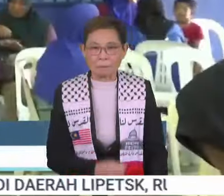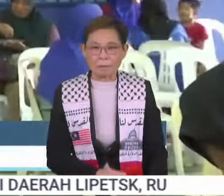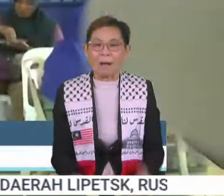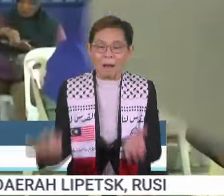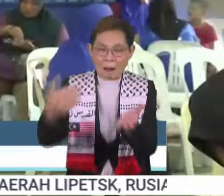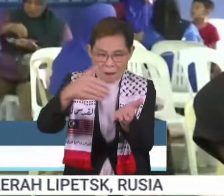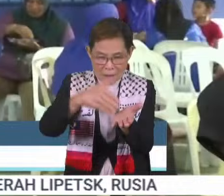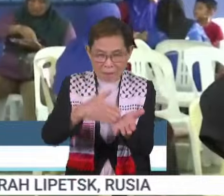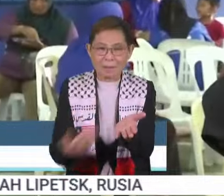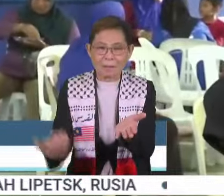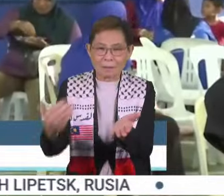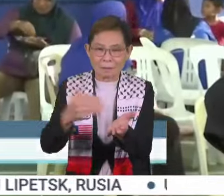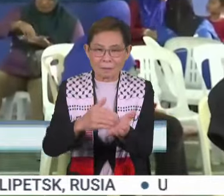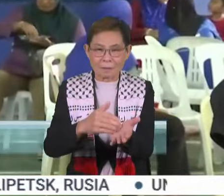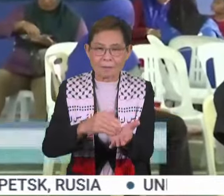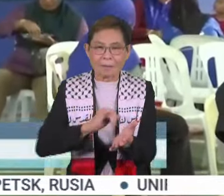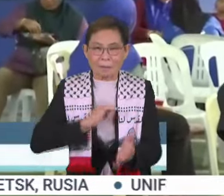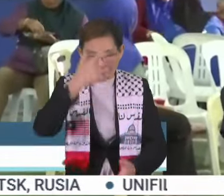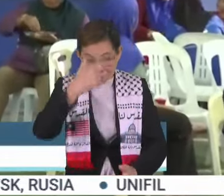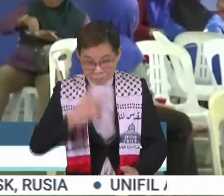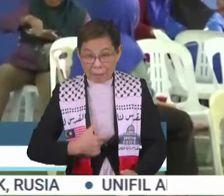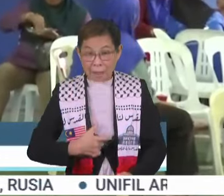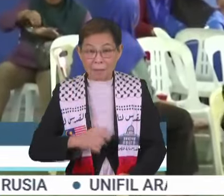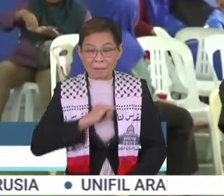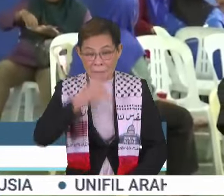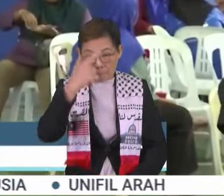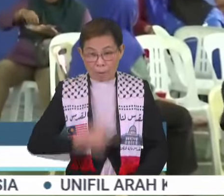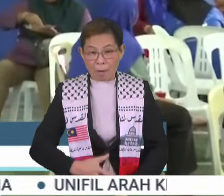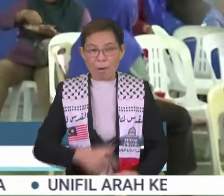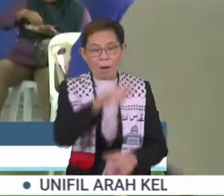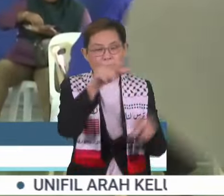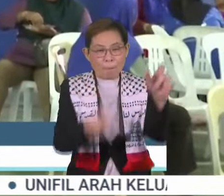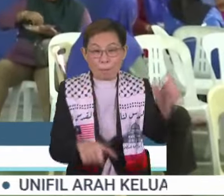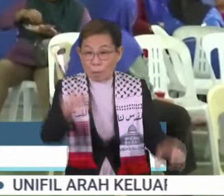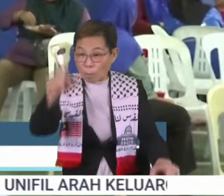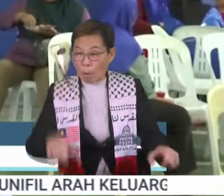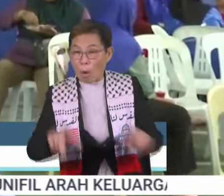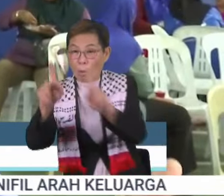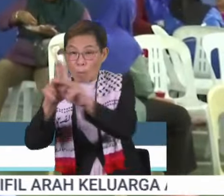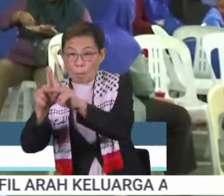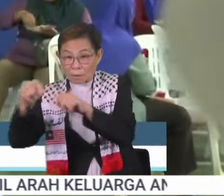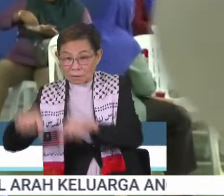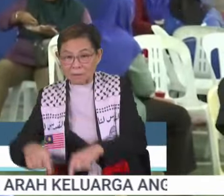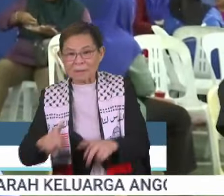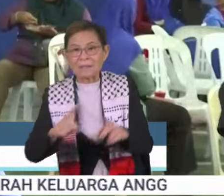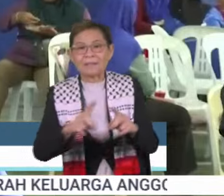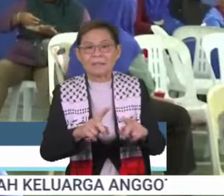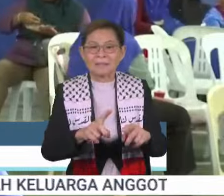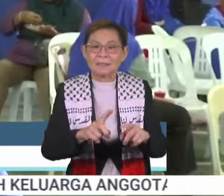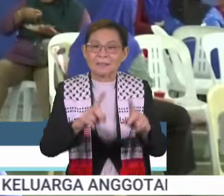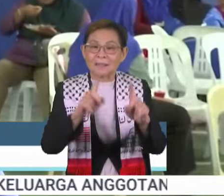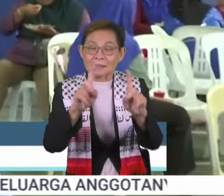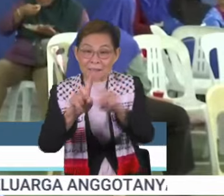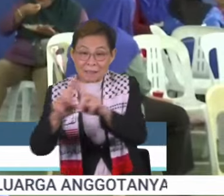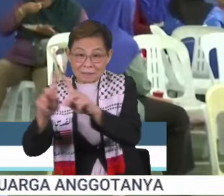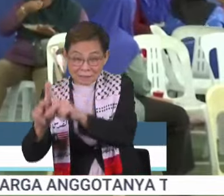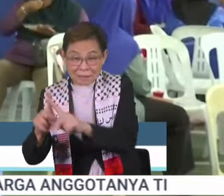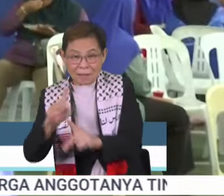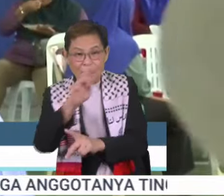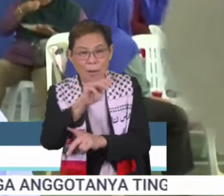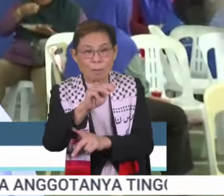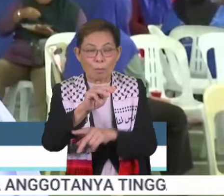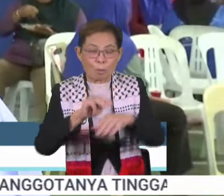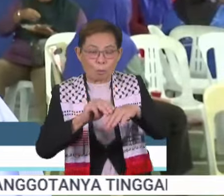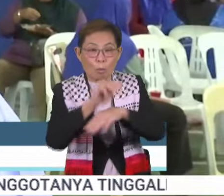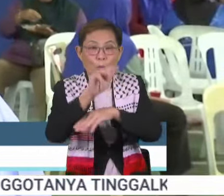Sekali lagi, hamba sebagai penduduk di Desa Renok Baru ini, kawasan Desa Mutiara, mengucapkan banyak-banyak